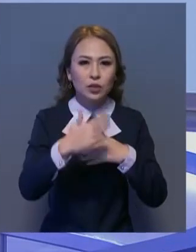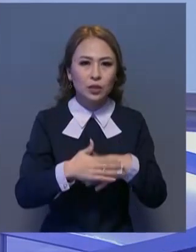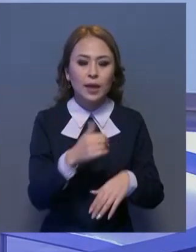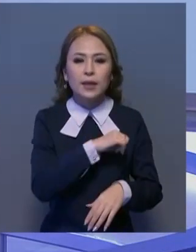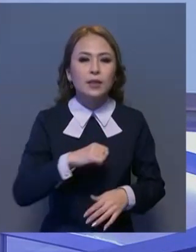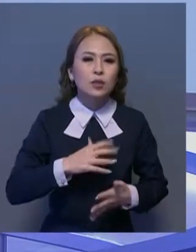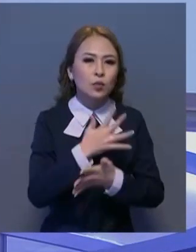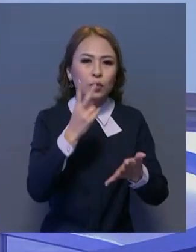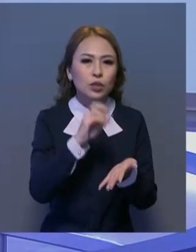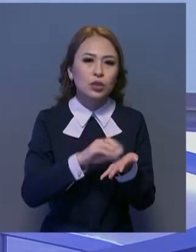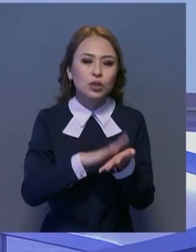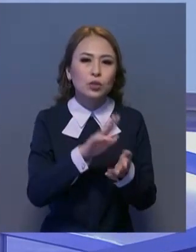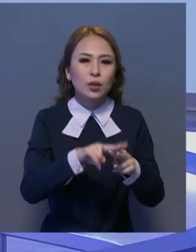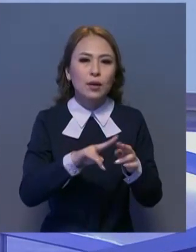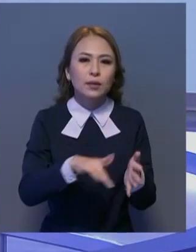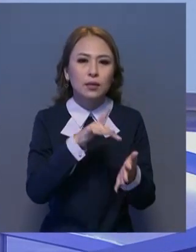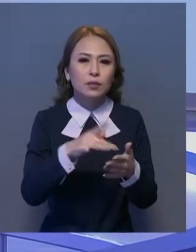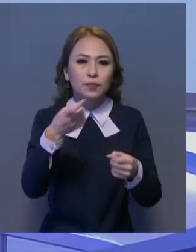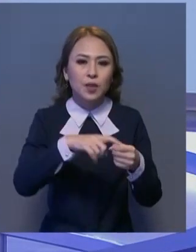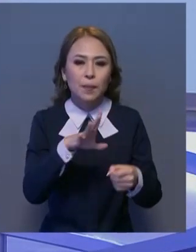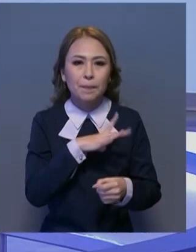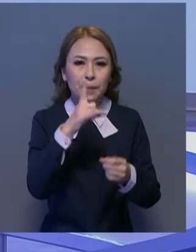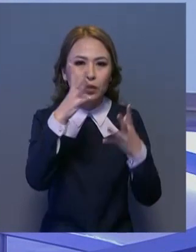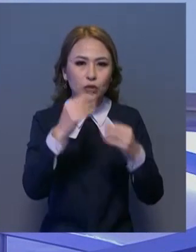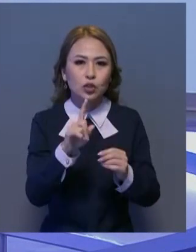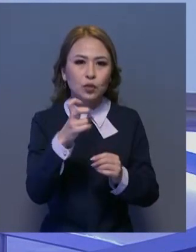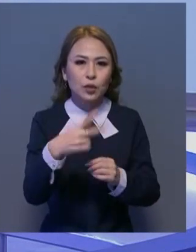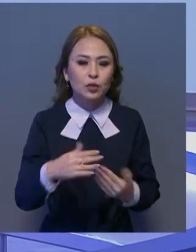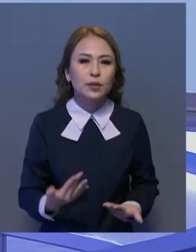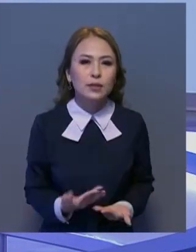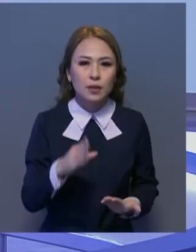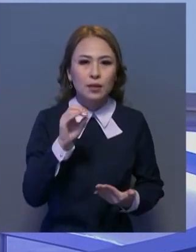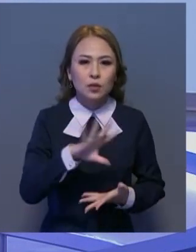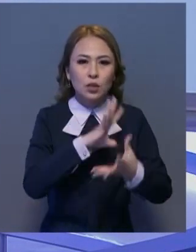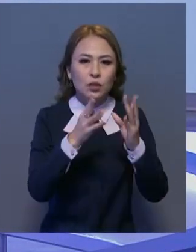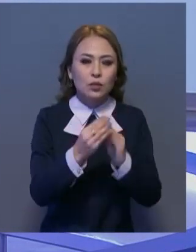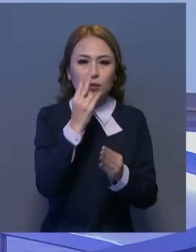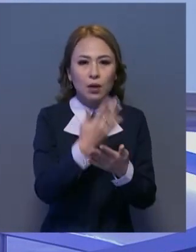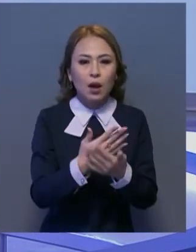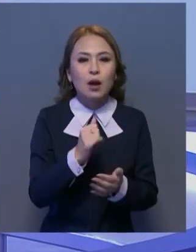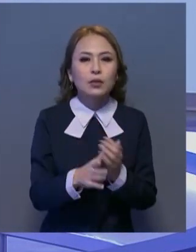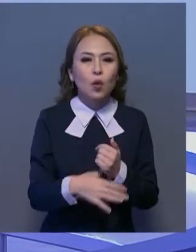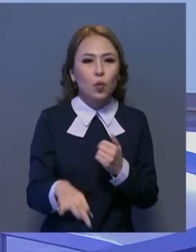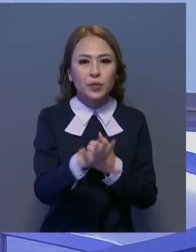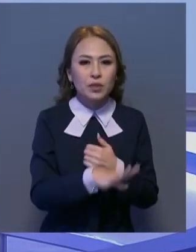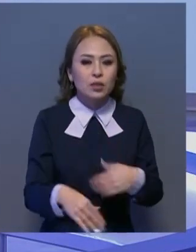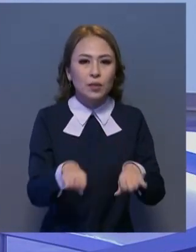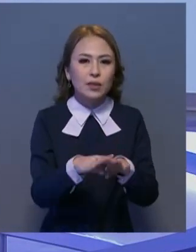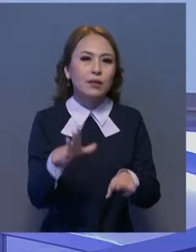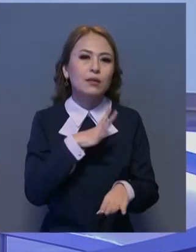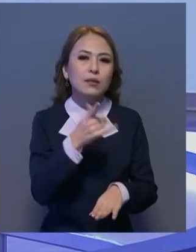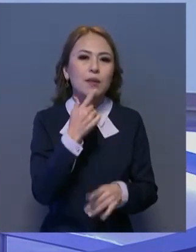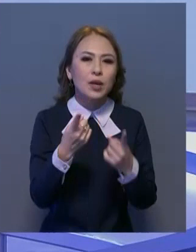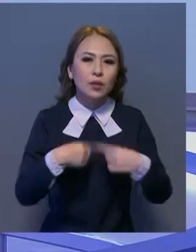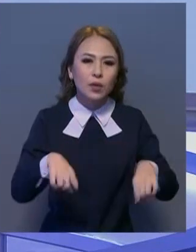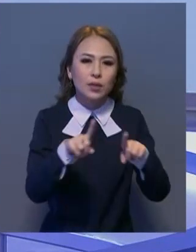154720-ға жетті. Ең көп көрсеткіш Нұрсұлтанда тіркелді. Мұнда бір күнде 120 тұрғынның тесті оң нәтиже көрсеткен. Атырау облысында осы шамалас.